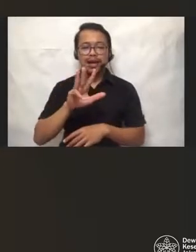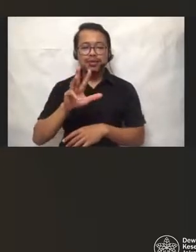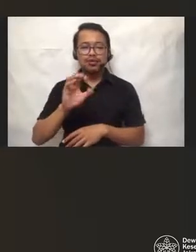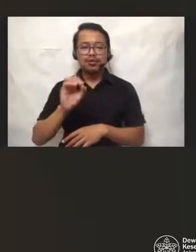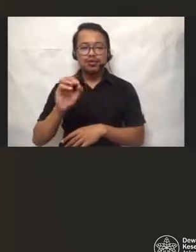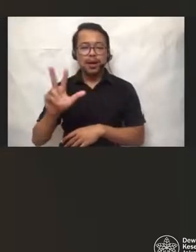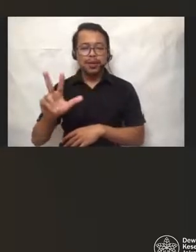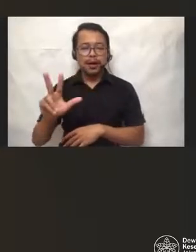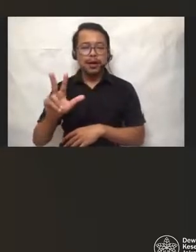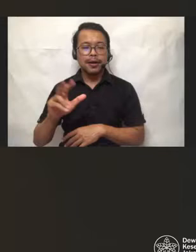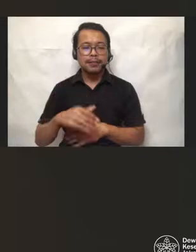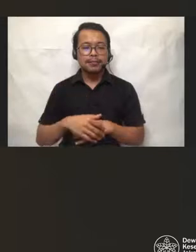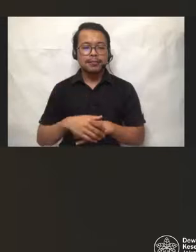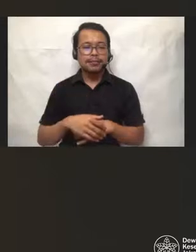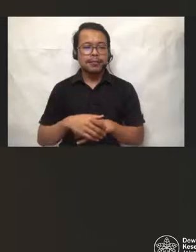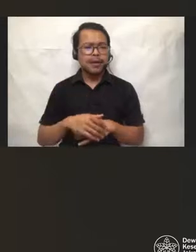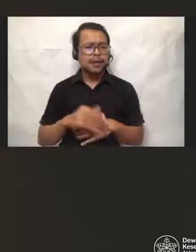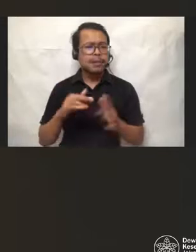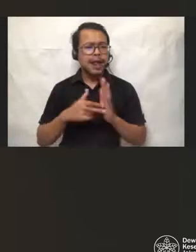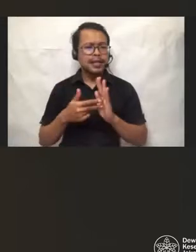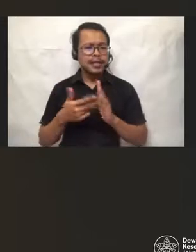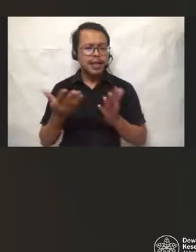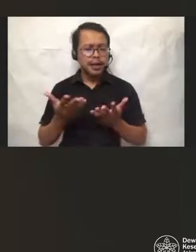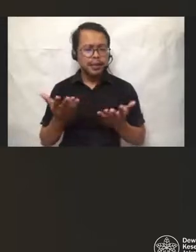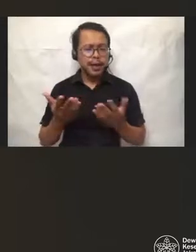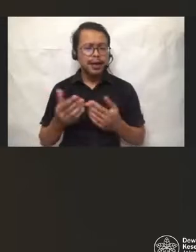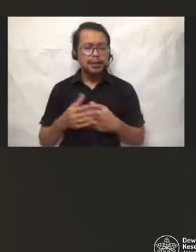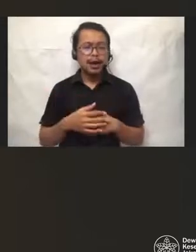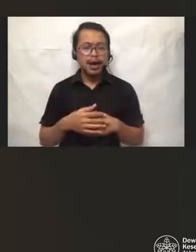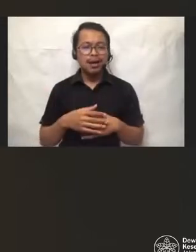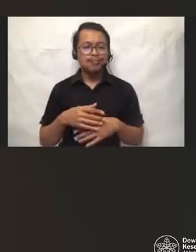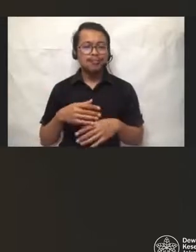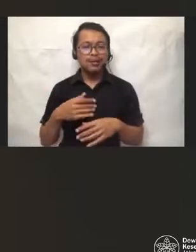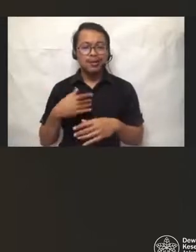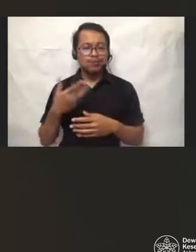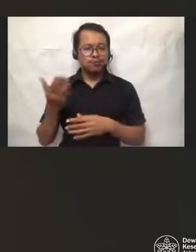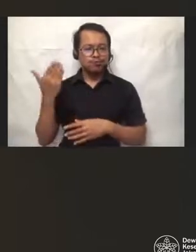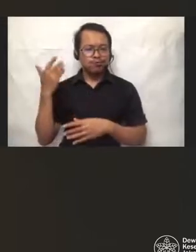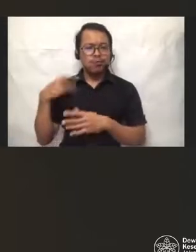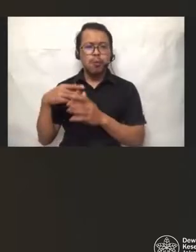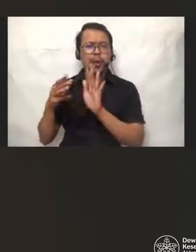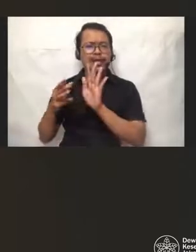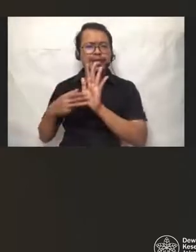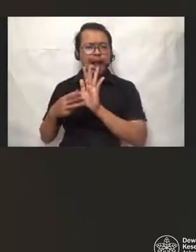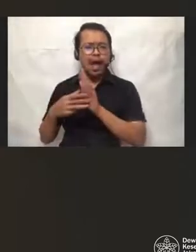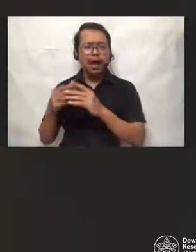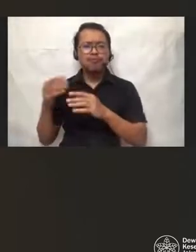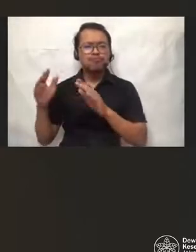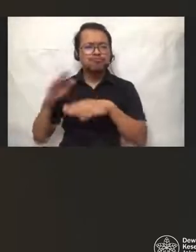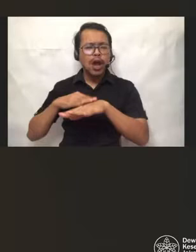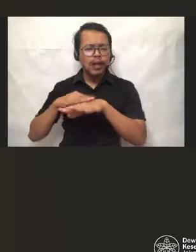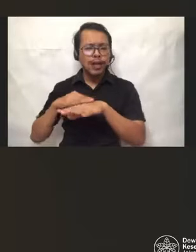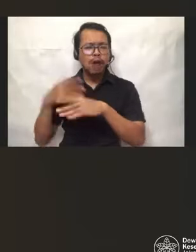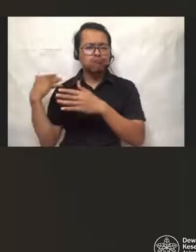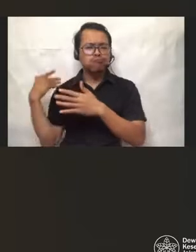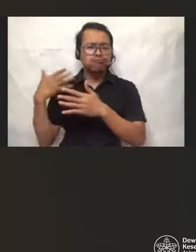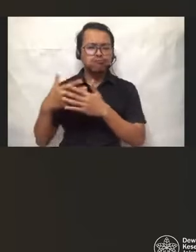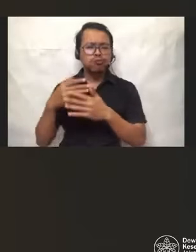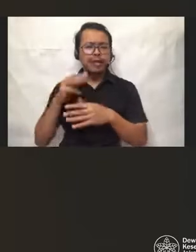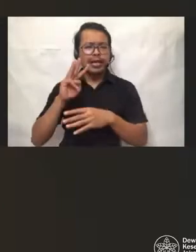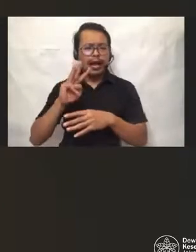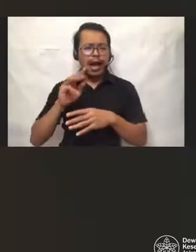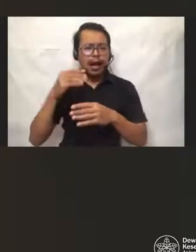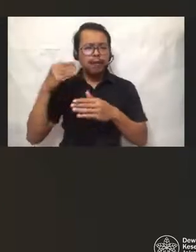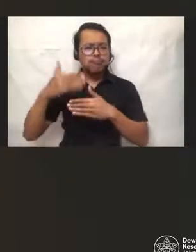1908. Artinya, ketika polemik kebudayaan yang berlangsung dalam tiga tahap, yakni pada